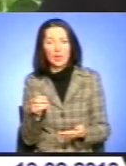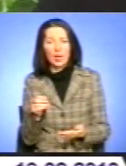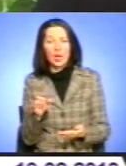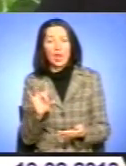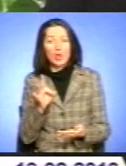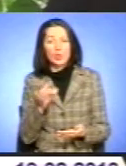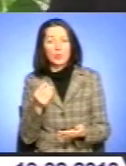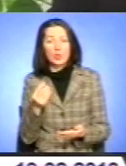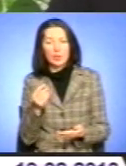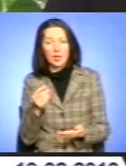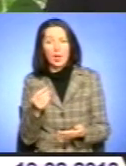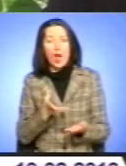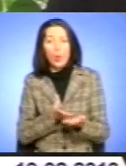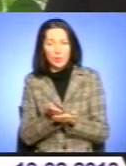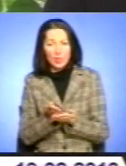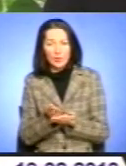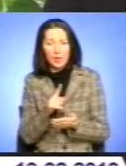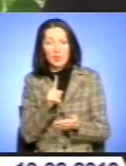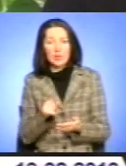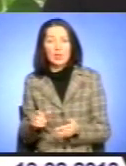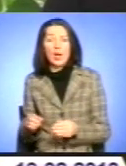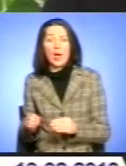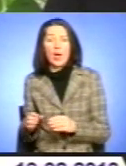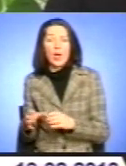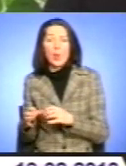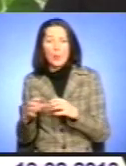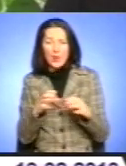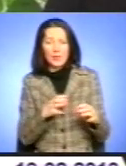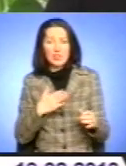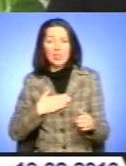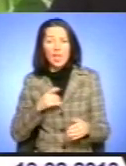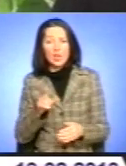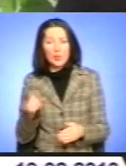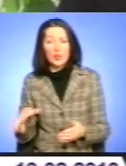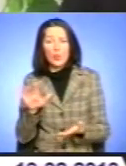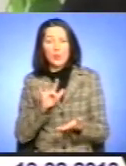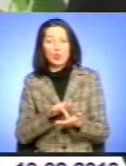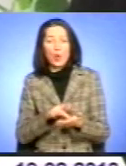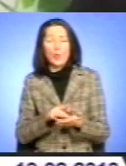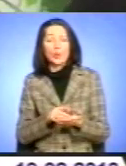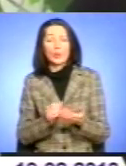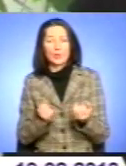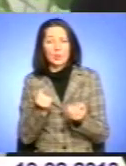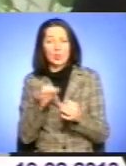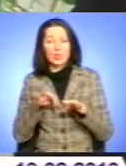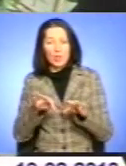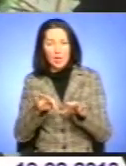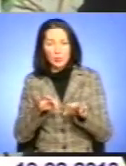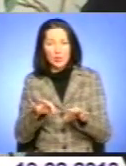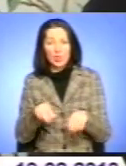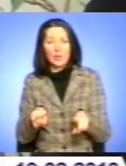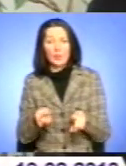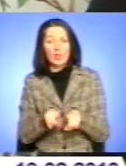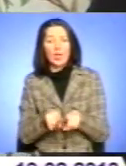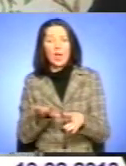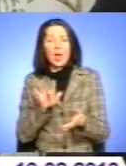розмір 2 гривні оплачуваний, які за перевезення наших пасажирів у міському транспорті, ну, скажімо, таких